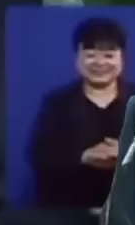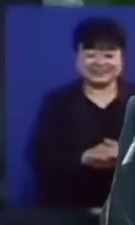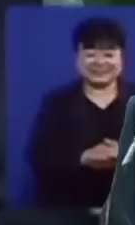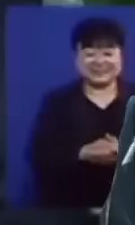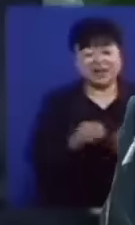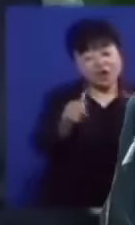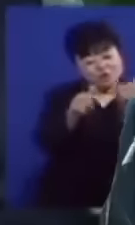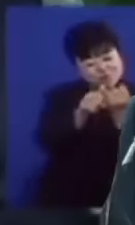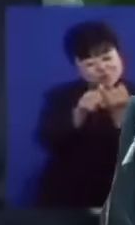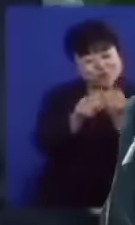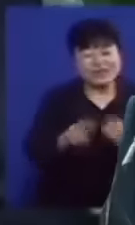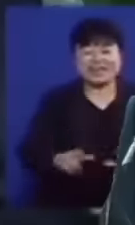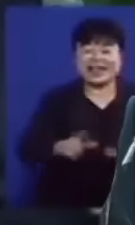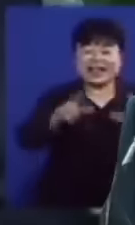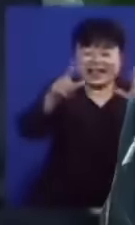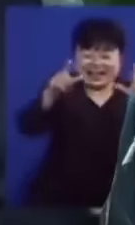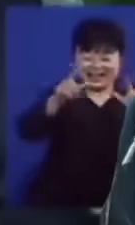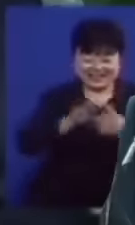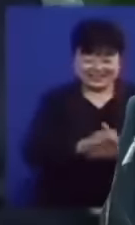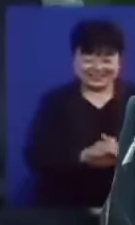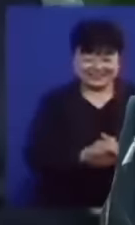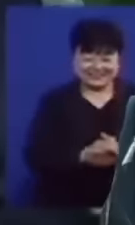부부의 날이지요.